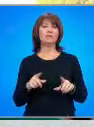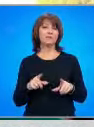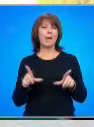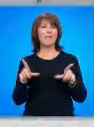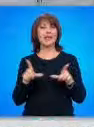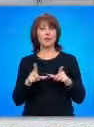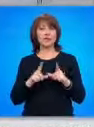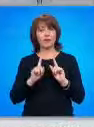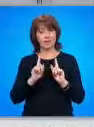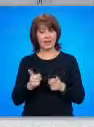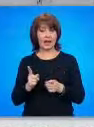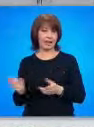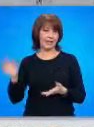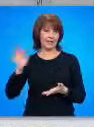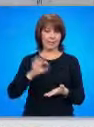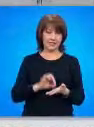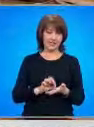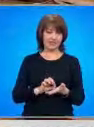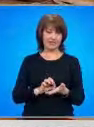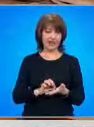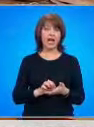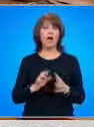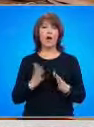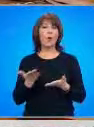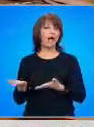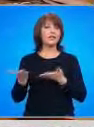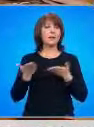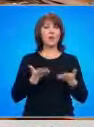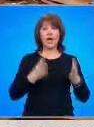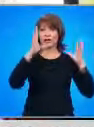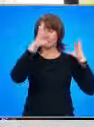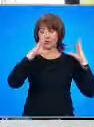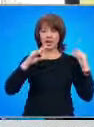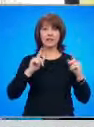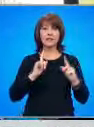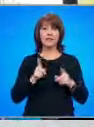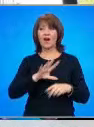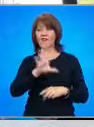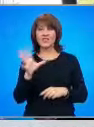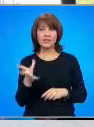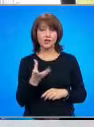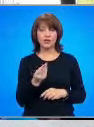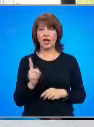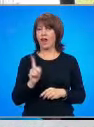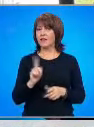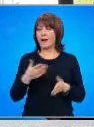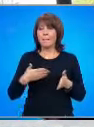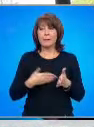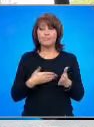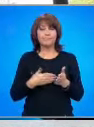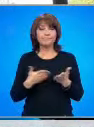Митрофанова, трябва да присъстват. Нашите мотиви са, че когато се канят посланици, се канят всички посланици. Няма аргументи,